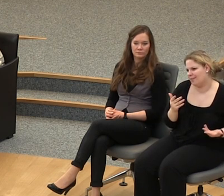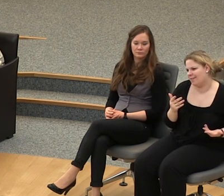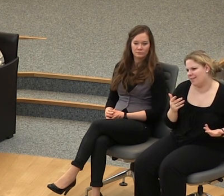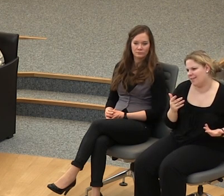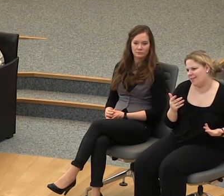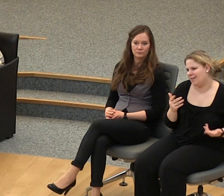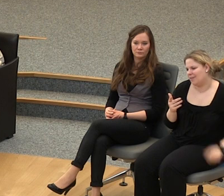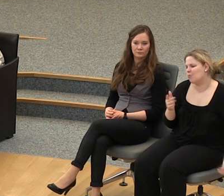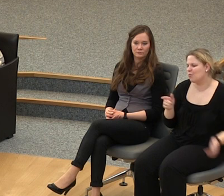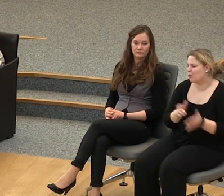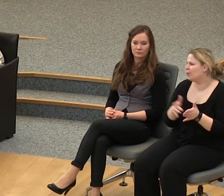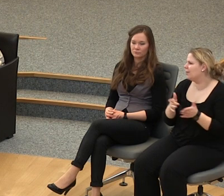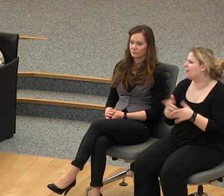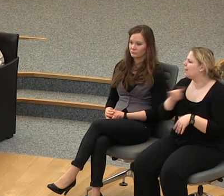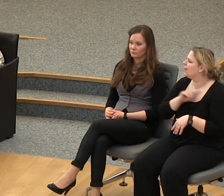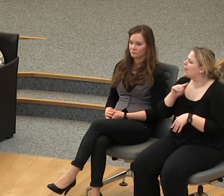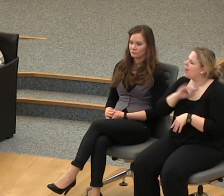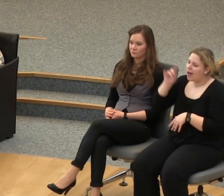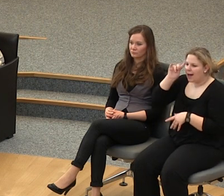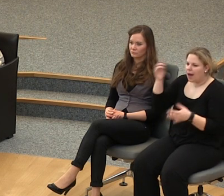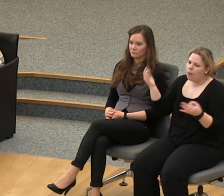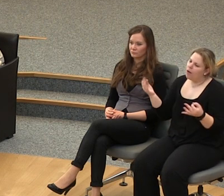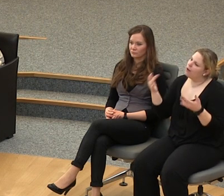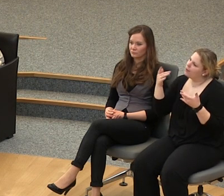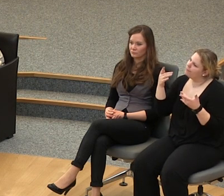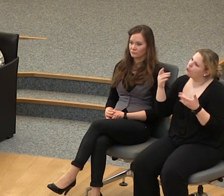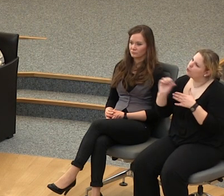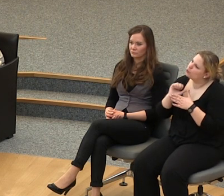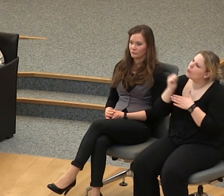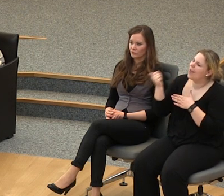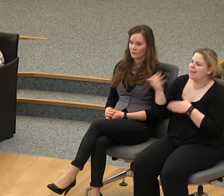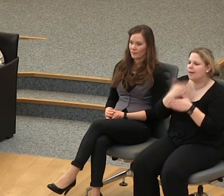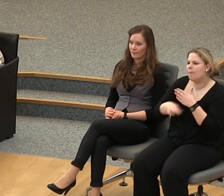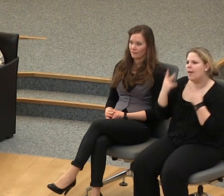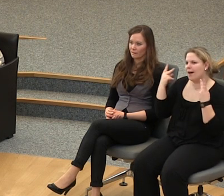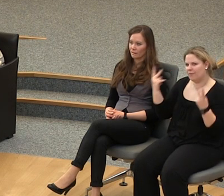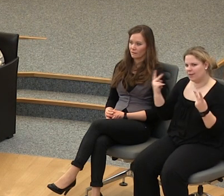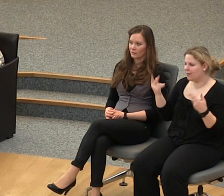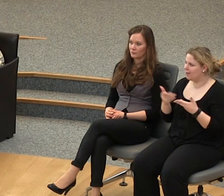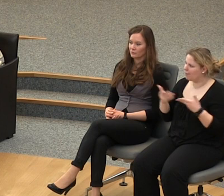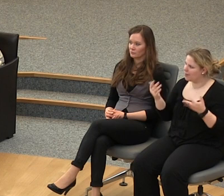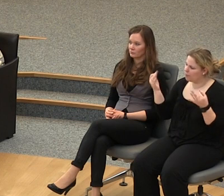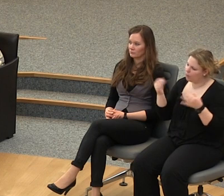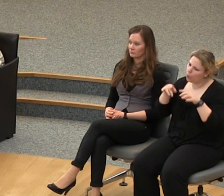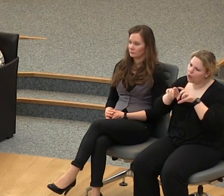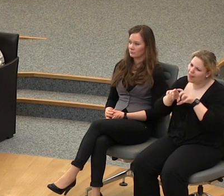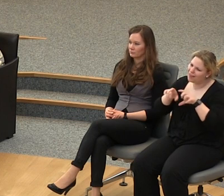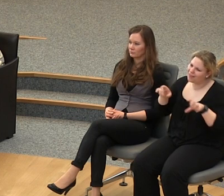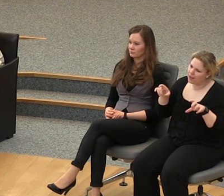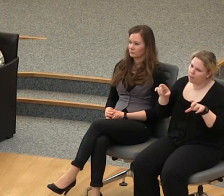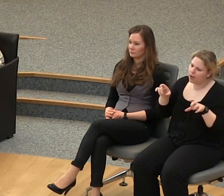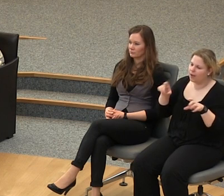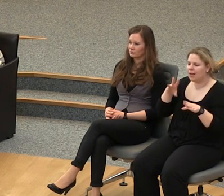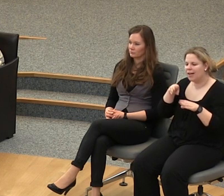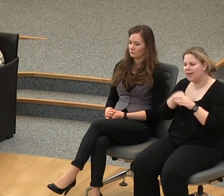breiteren Kreisen der Bevölkerung notwendige Debatten zu führen. Inklusion